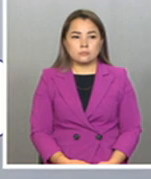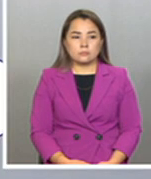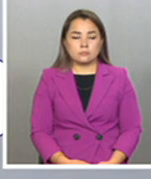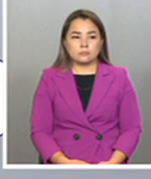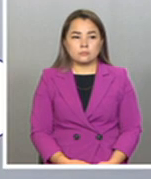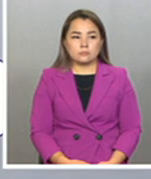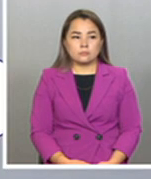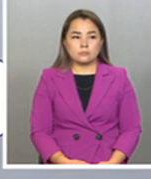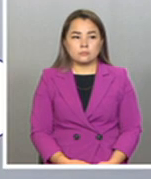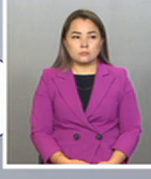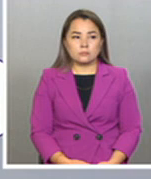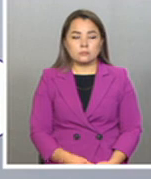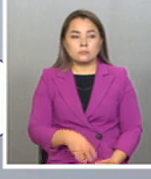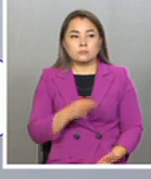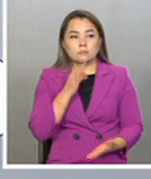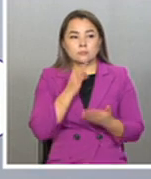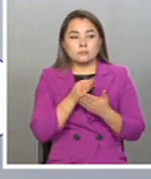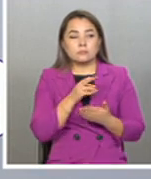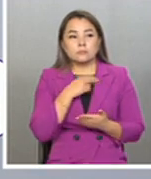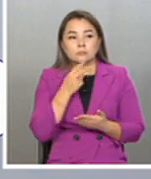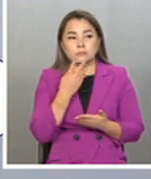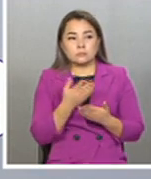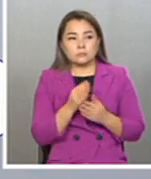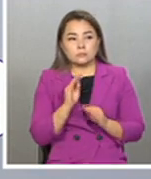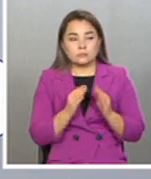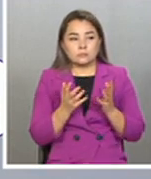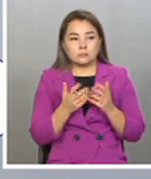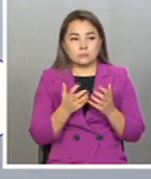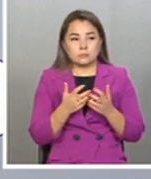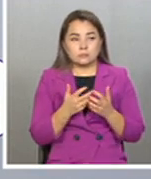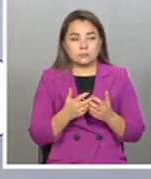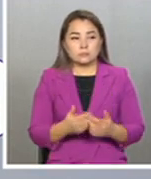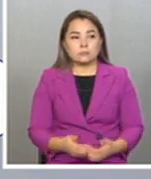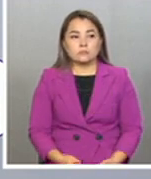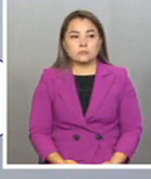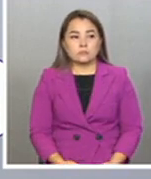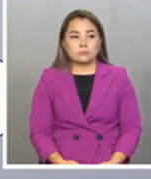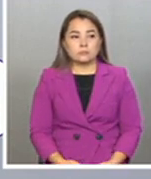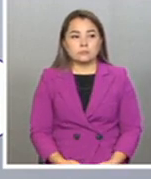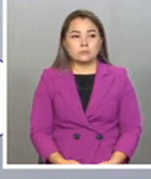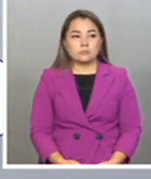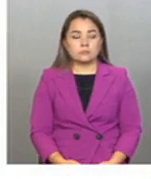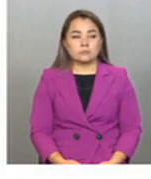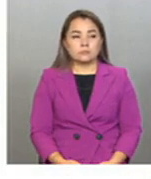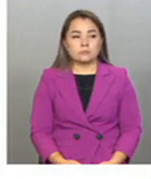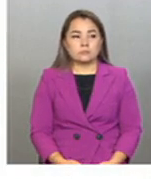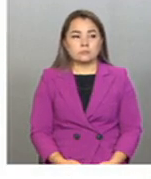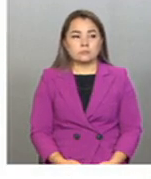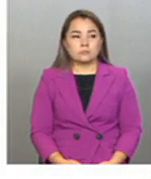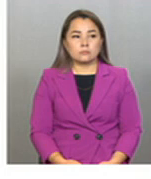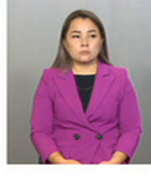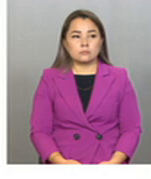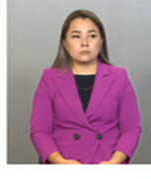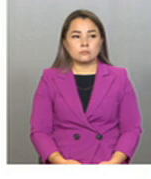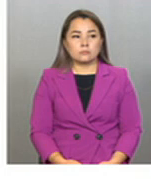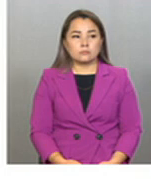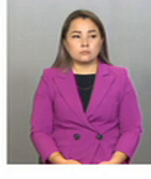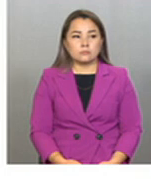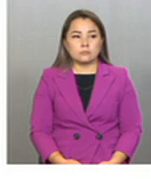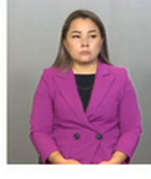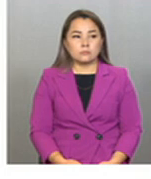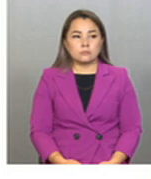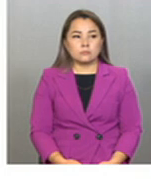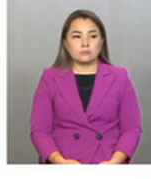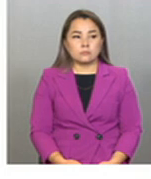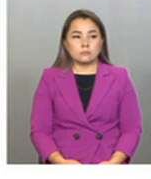Ал енді жауабына назар аударайық. Яғни бізде берілгені метан газы, метан газының салыстырмалы молекулалық массасы 16-ға